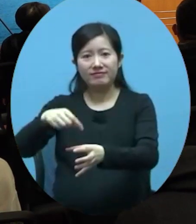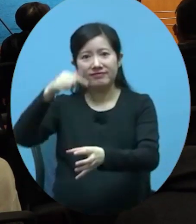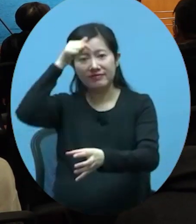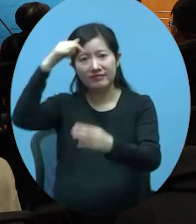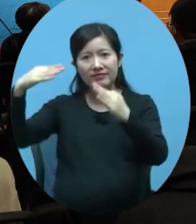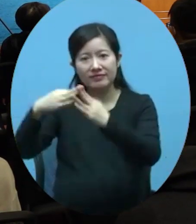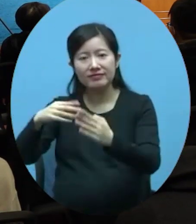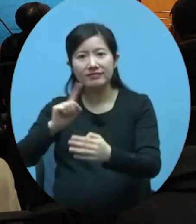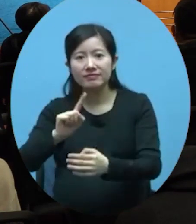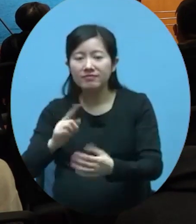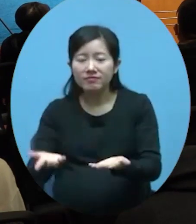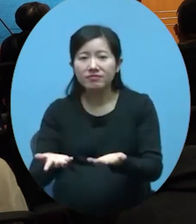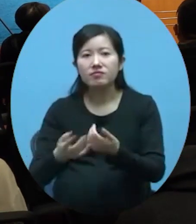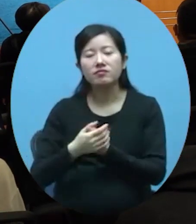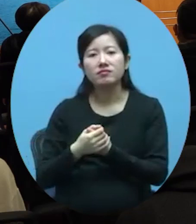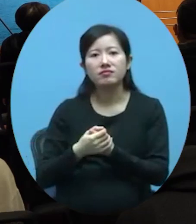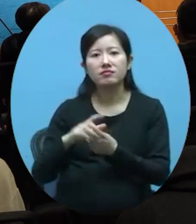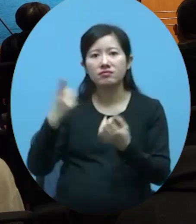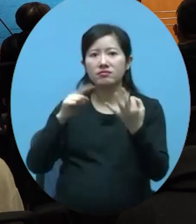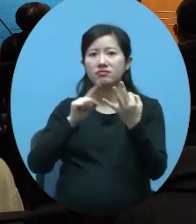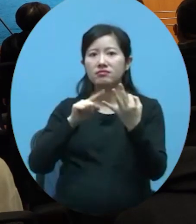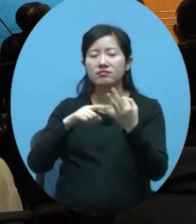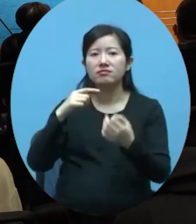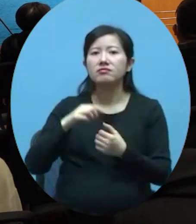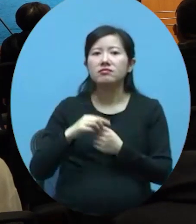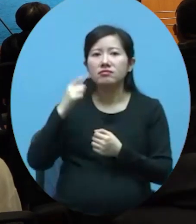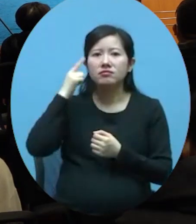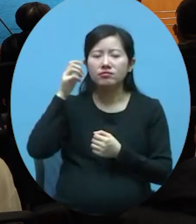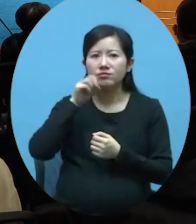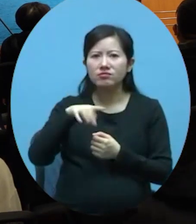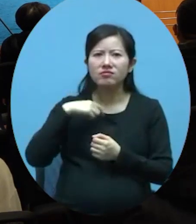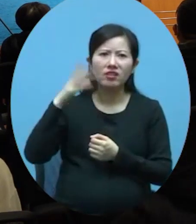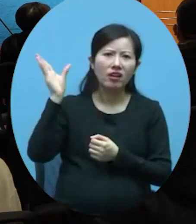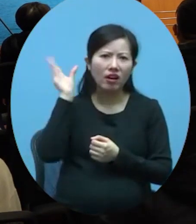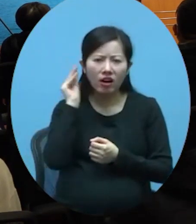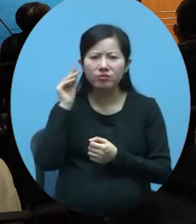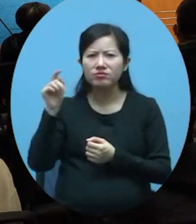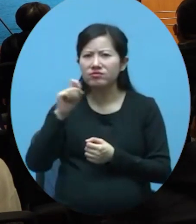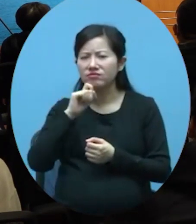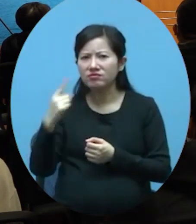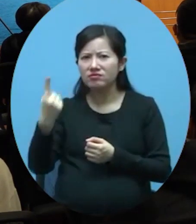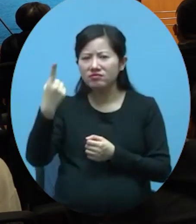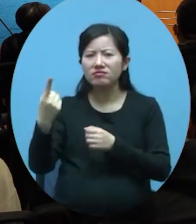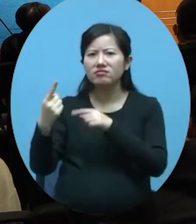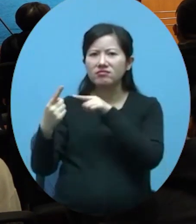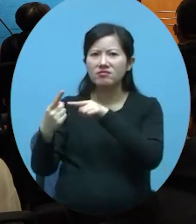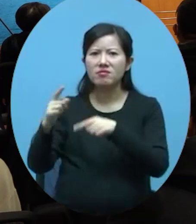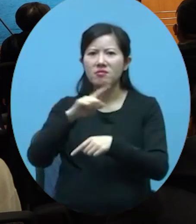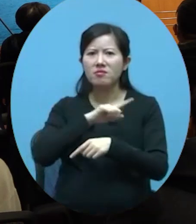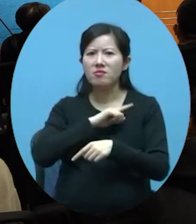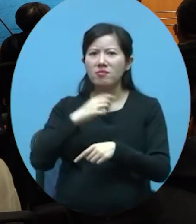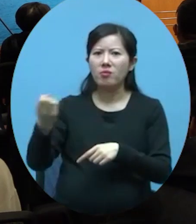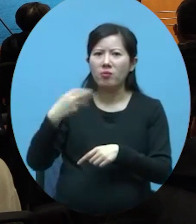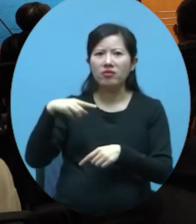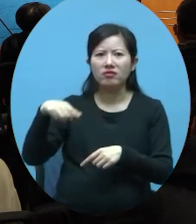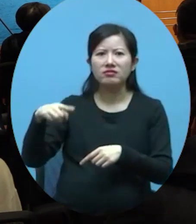另外第三就是都想问回有关就是我们收过一个Case就是说他自称是一个确诊